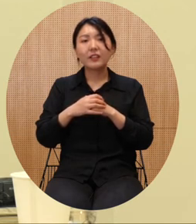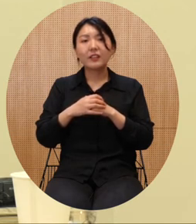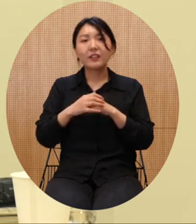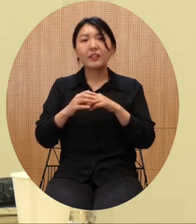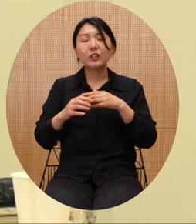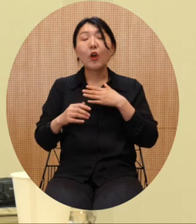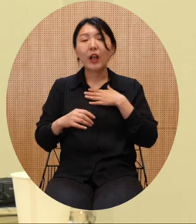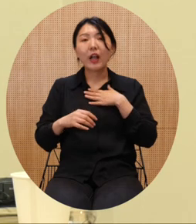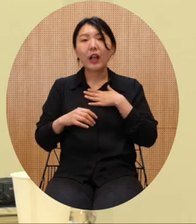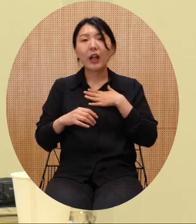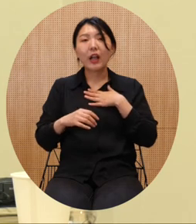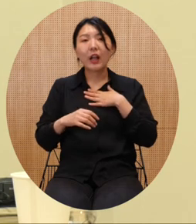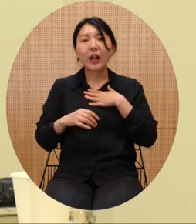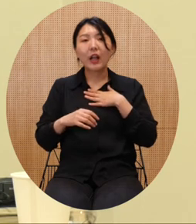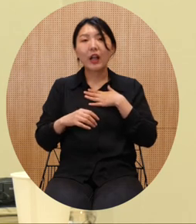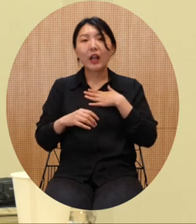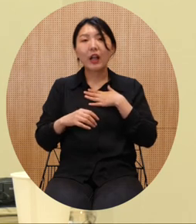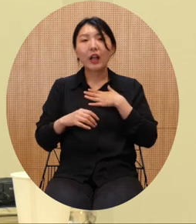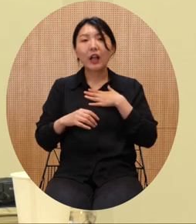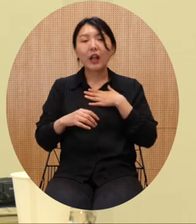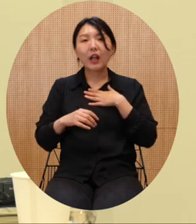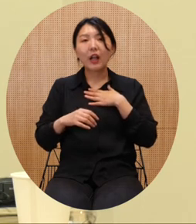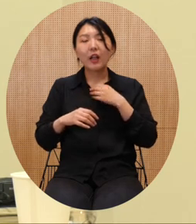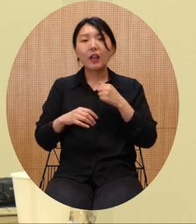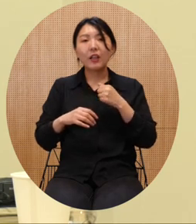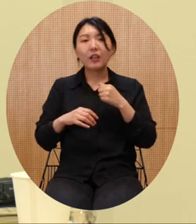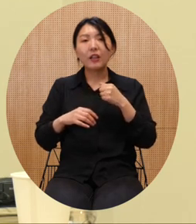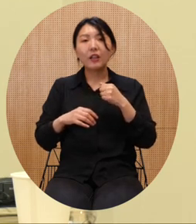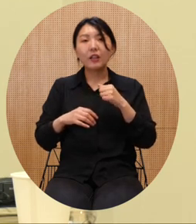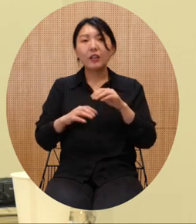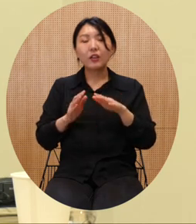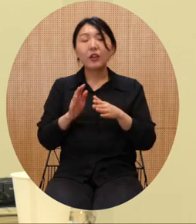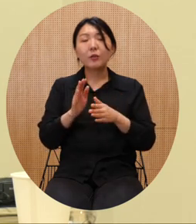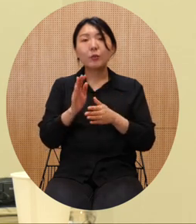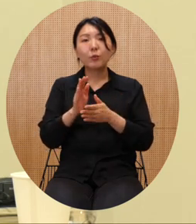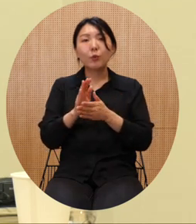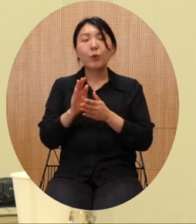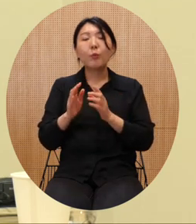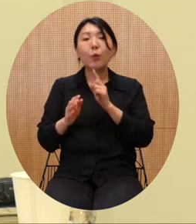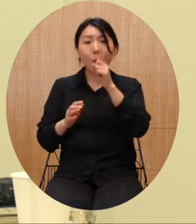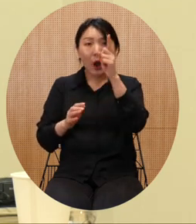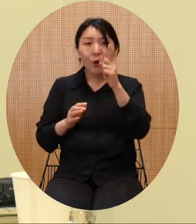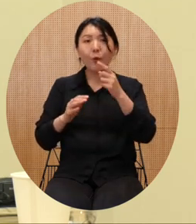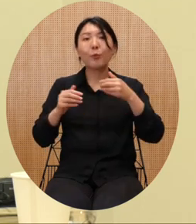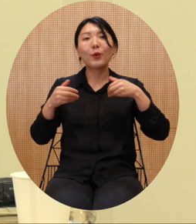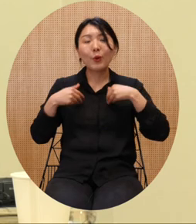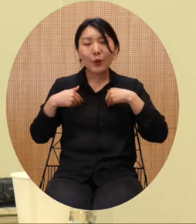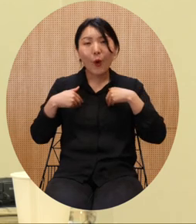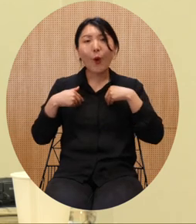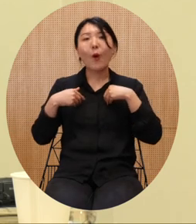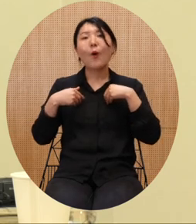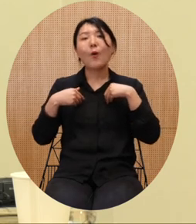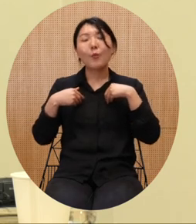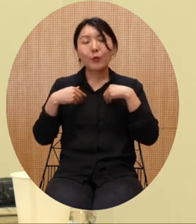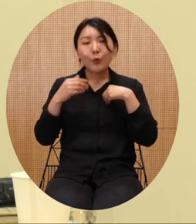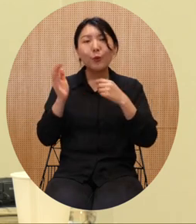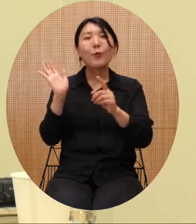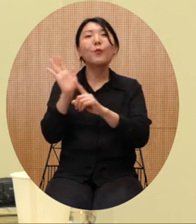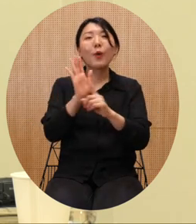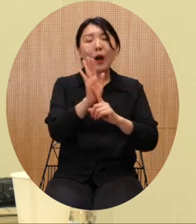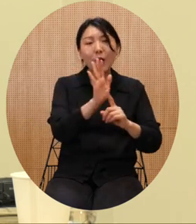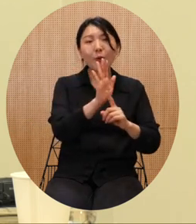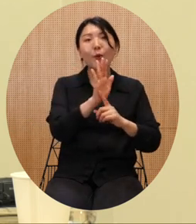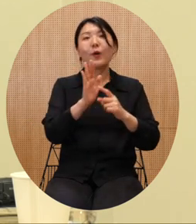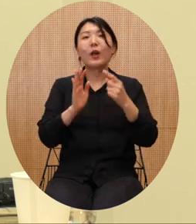저희가 예산 조사하고 읍소하고 시장님께 보고하고 필요성을 얘기하고 의회를 설득해서 해볼 수